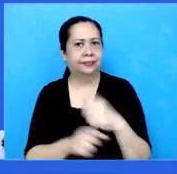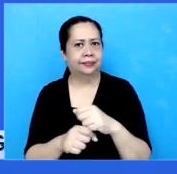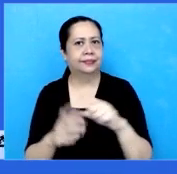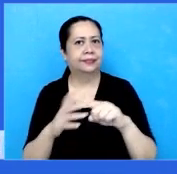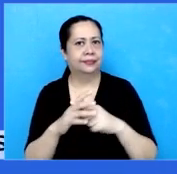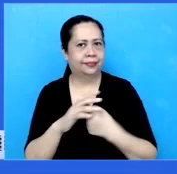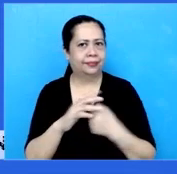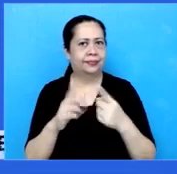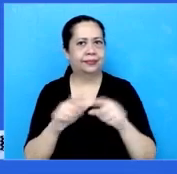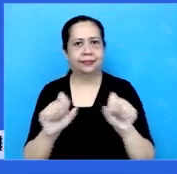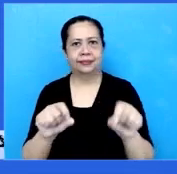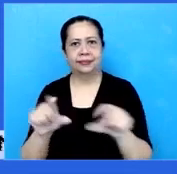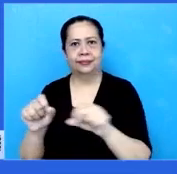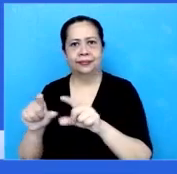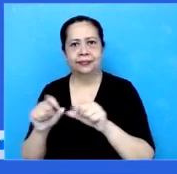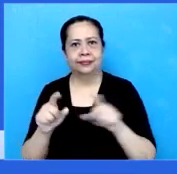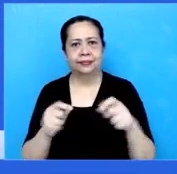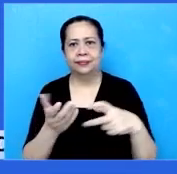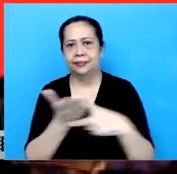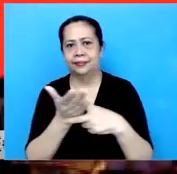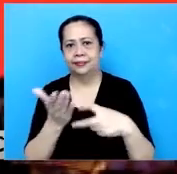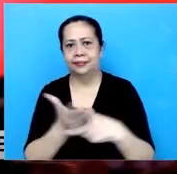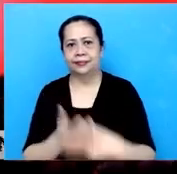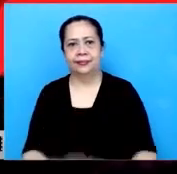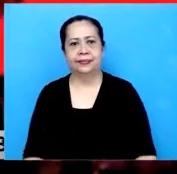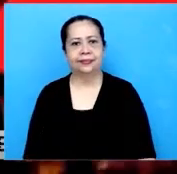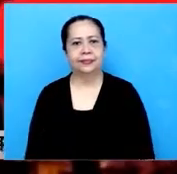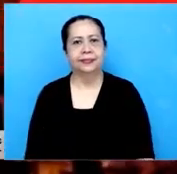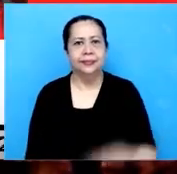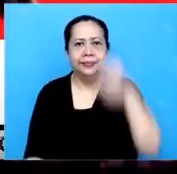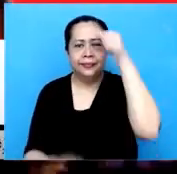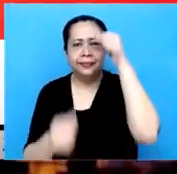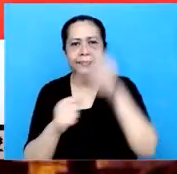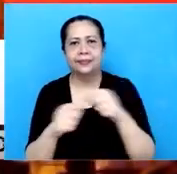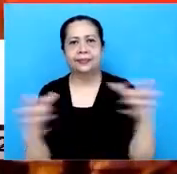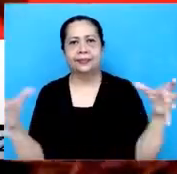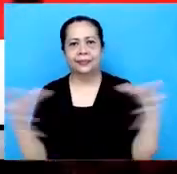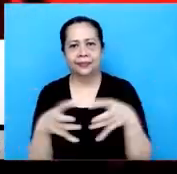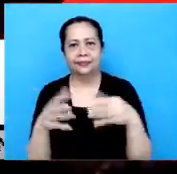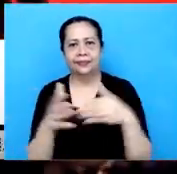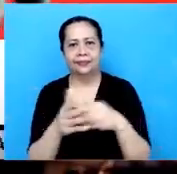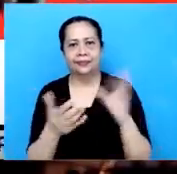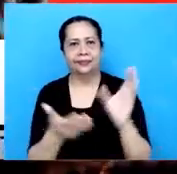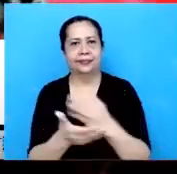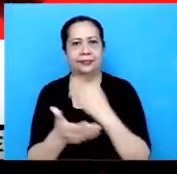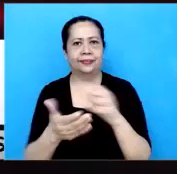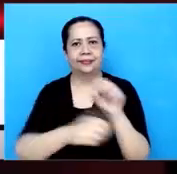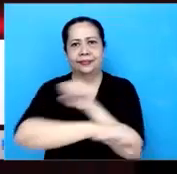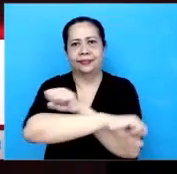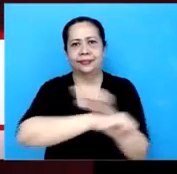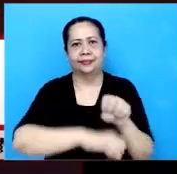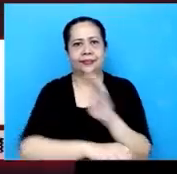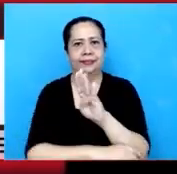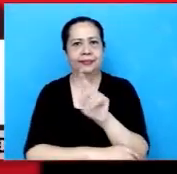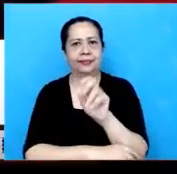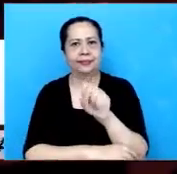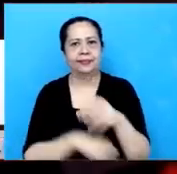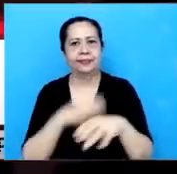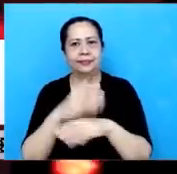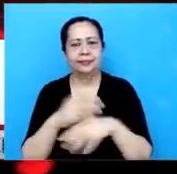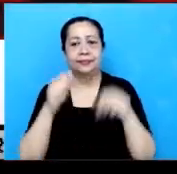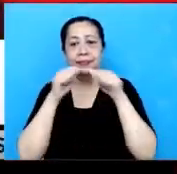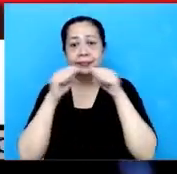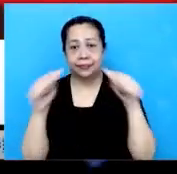na ang bentahan ng tickets. Matatanda ang muling nagsama-sama sa concert stage ang BTS matapos